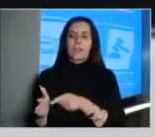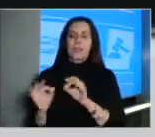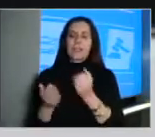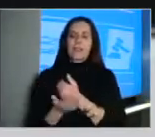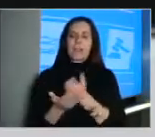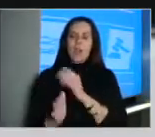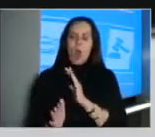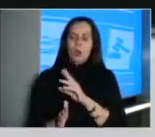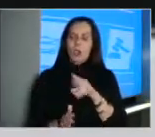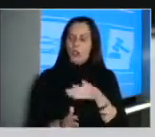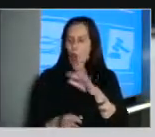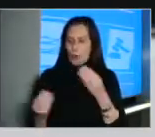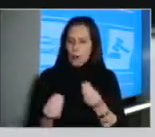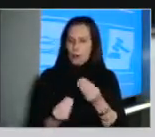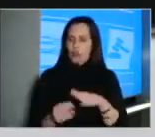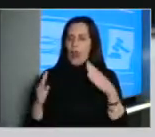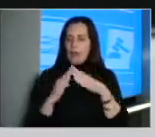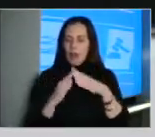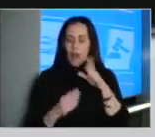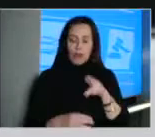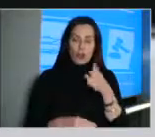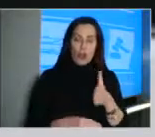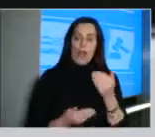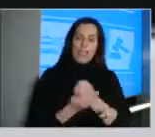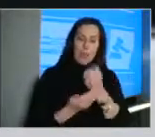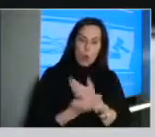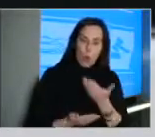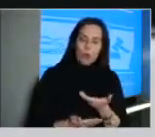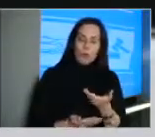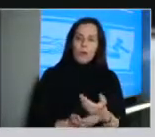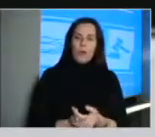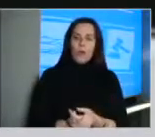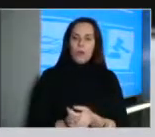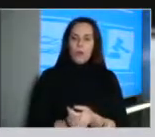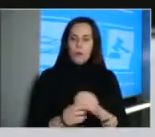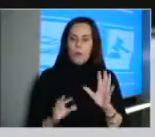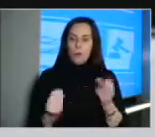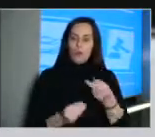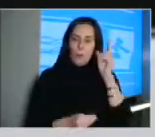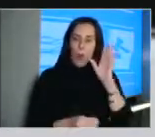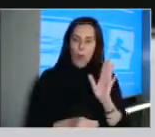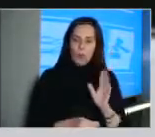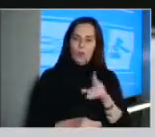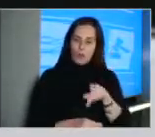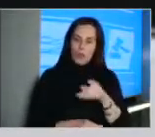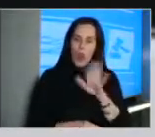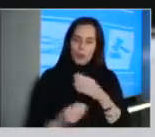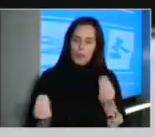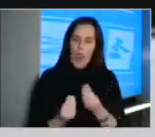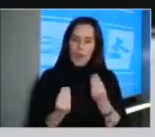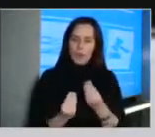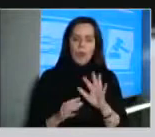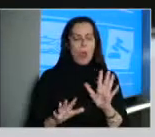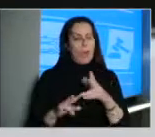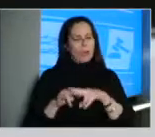חיסכון וולונטרי. יש לך עוד דברים, יש לך דירה, יש לך חסכונות, יש משהו אולי בחוץ לארץ וכו', יש לך עוד דברים.